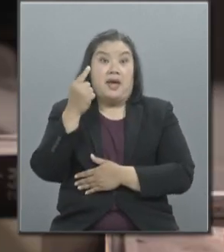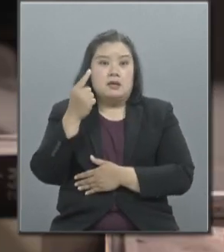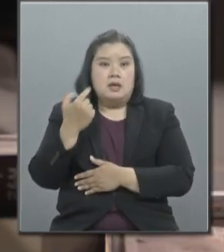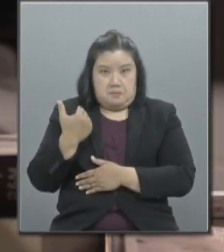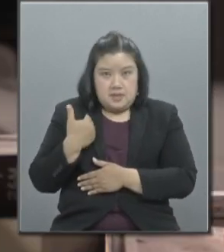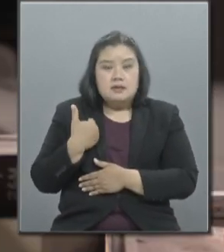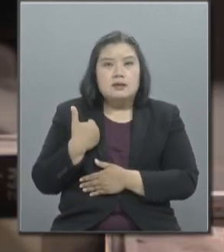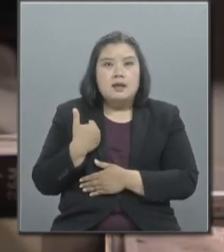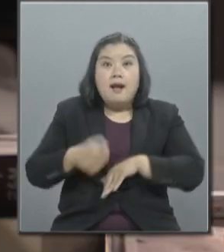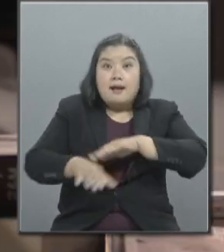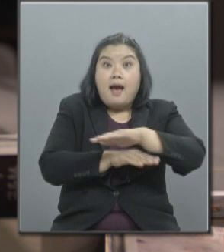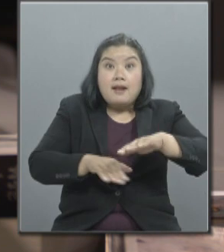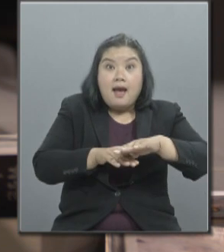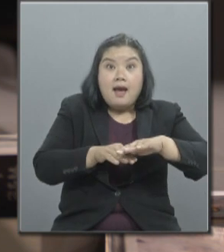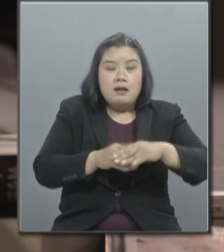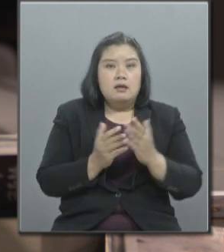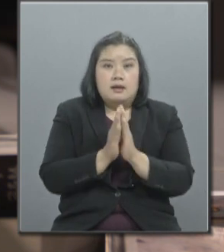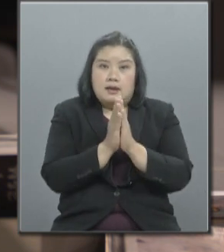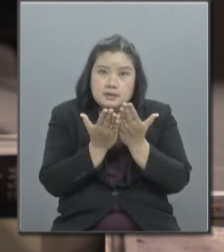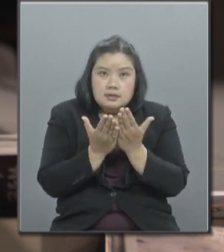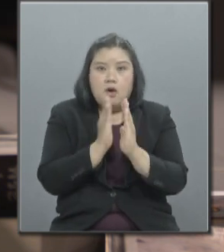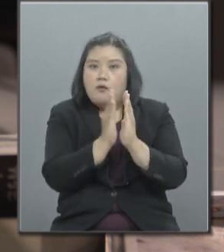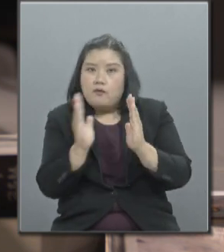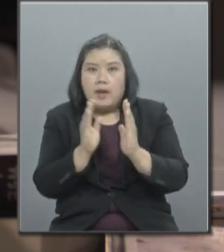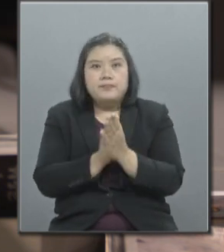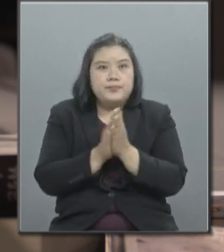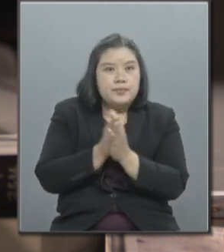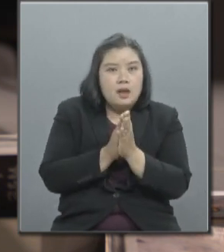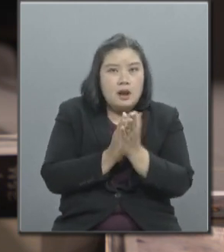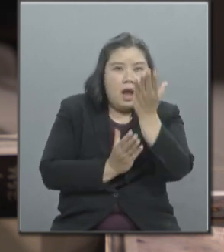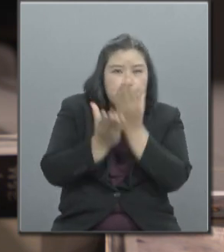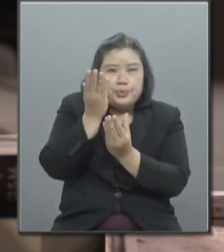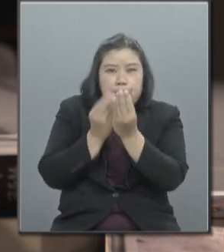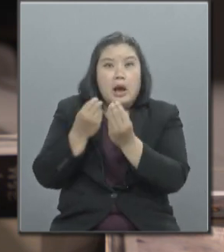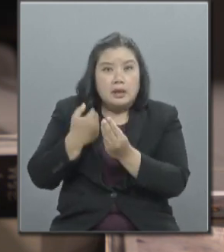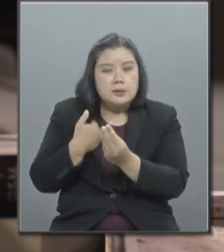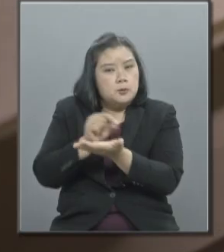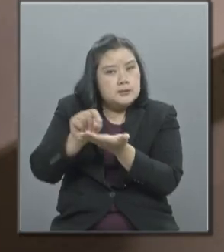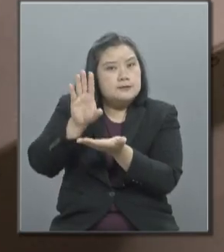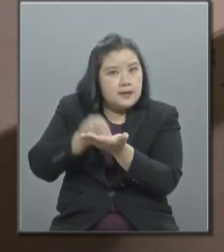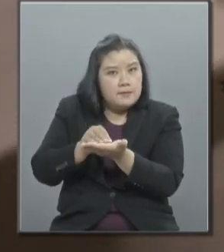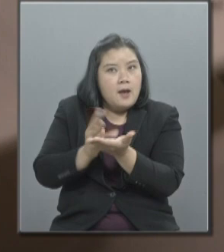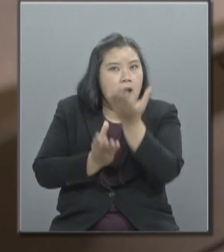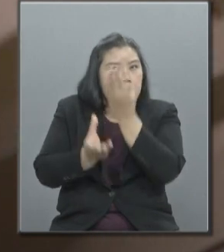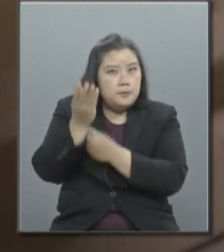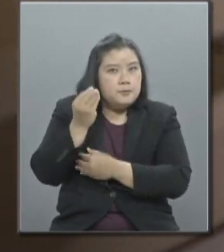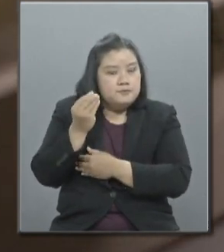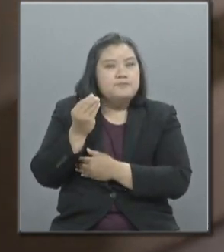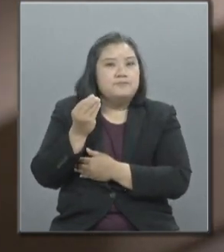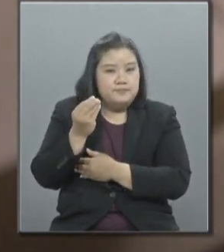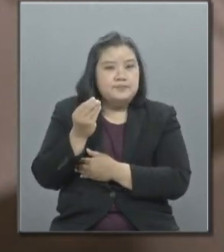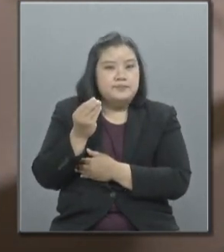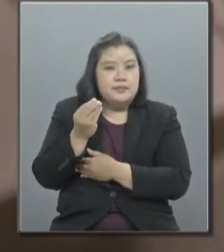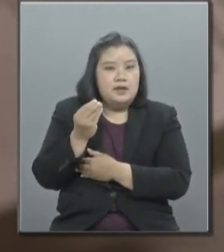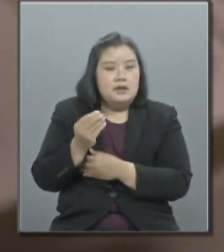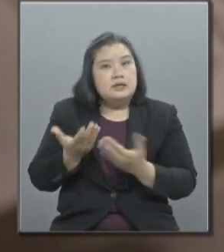กสารที่เราสามารถที่จะสืบค้นได้เราก็จะสืบค้นจากเอกสารที่มันมีการบันทึกไว้ดังนั้น